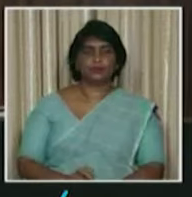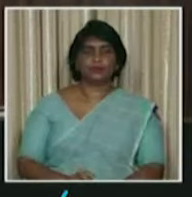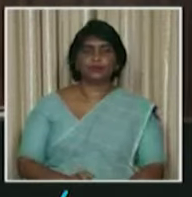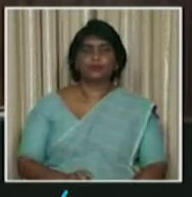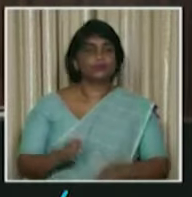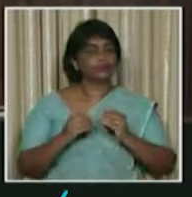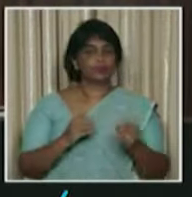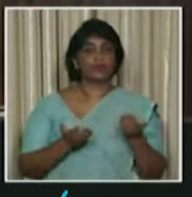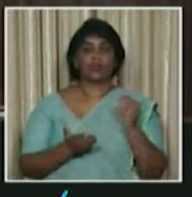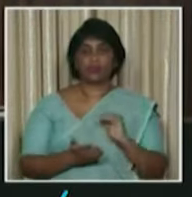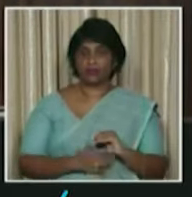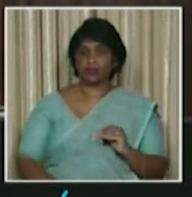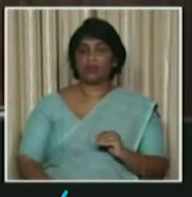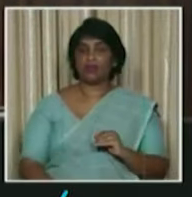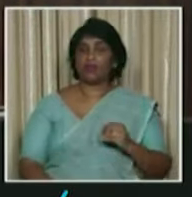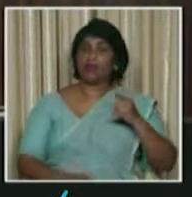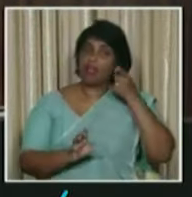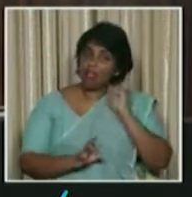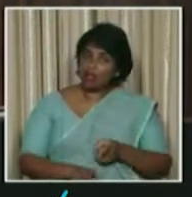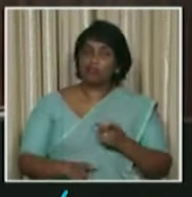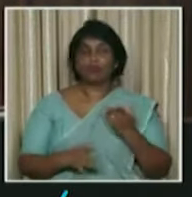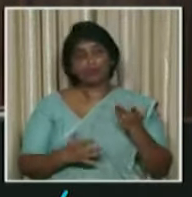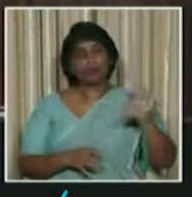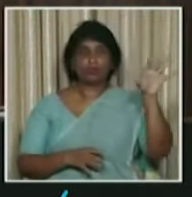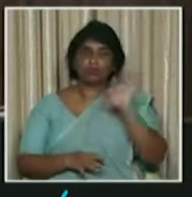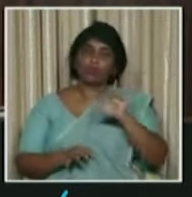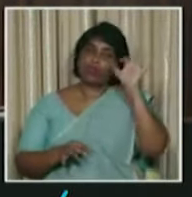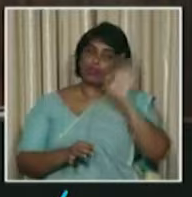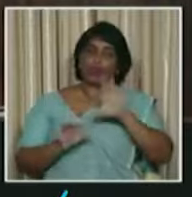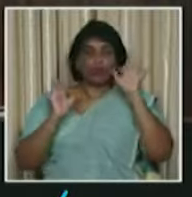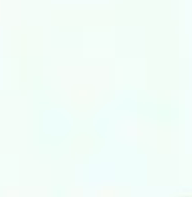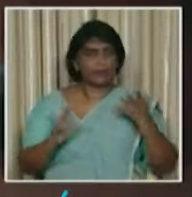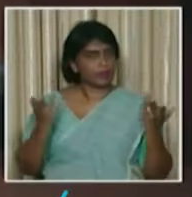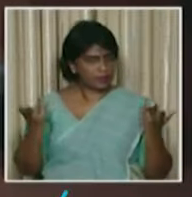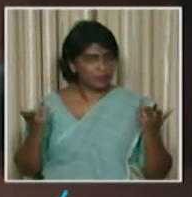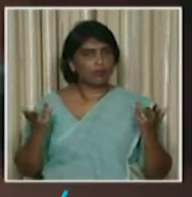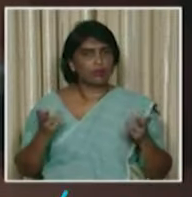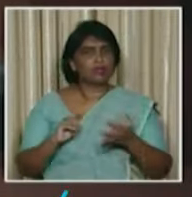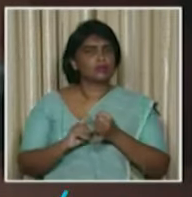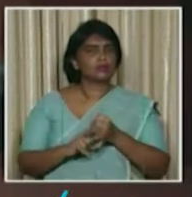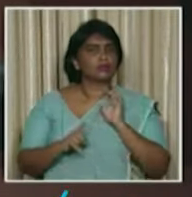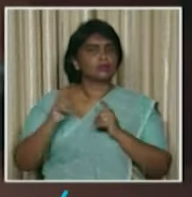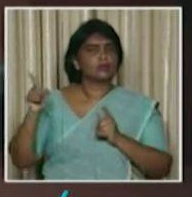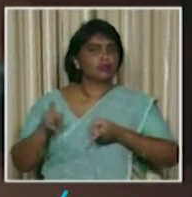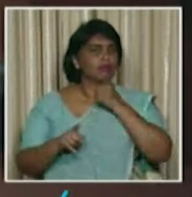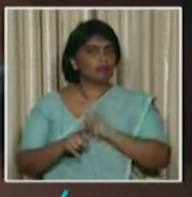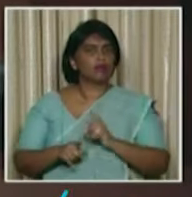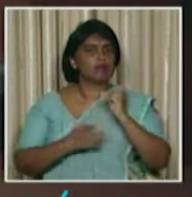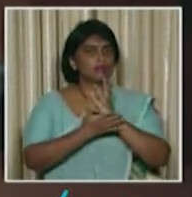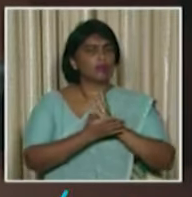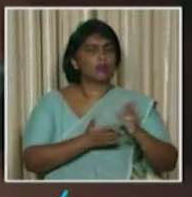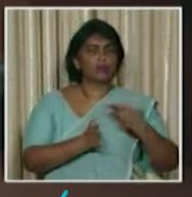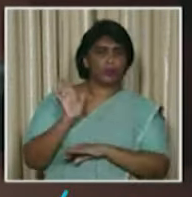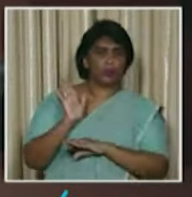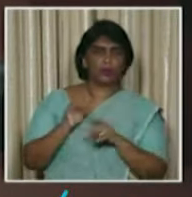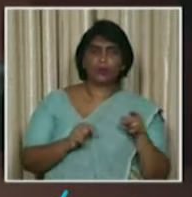එතනින් එහාට ආයිමත් අනුමත කළත් පත් කිරීමට හෝ නොකිරීමට ජනාධිපතිවරයා නැවතත් බලය තියෙනවා. ඒ ජනාධිපතිවරයාගේ නිර්දේශයේ ව්‍යවස්ථා සභාව විසින්